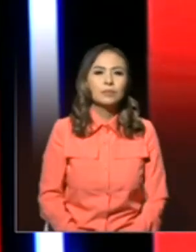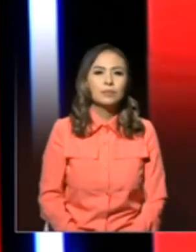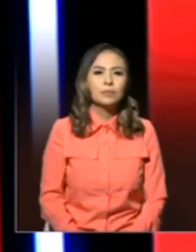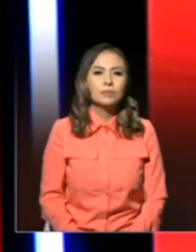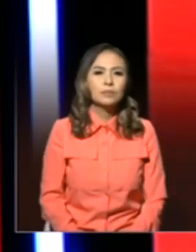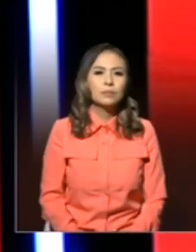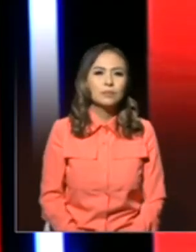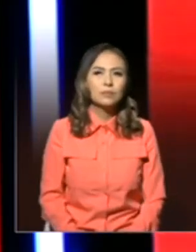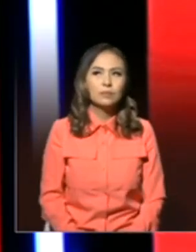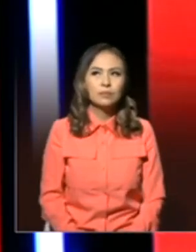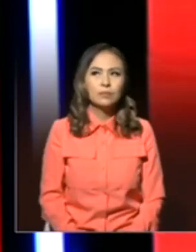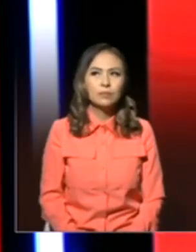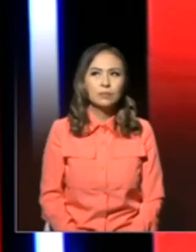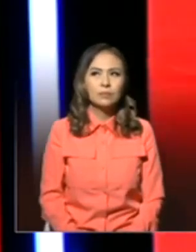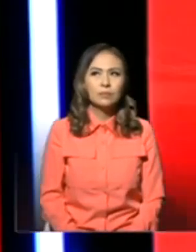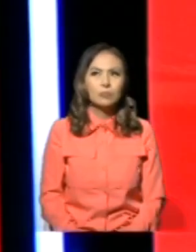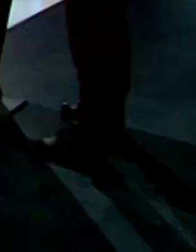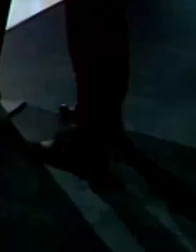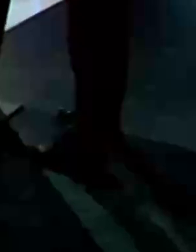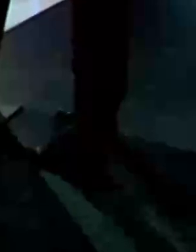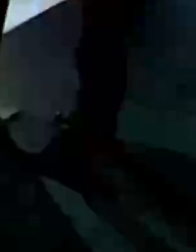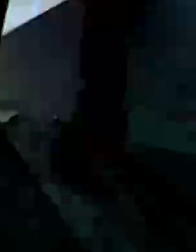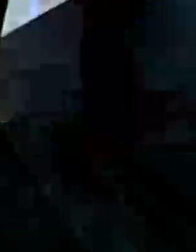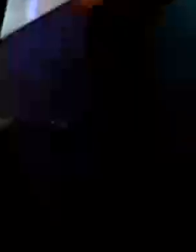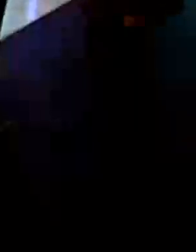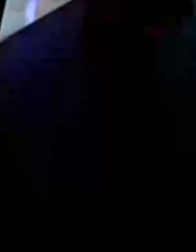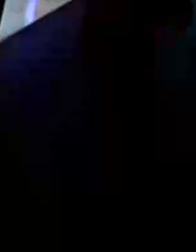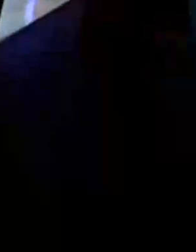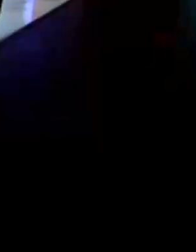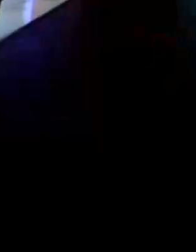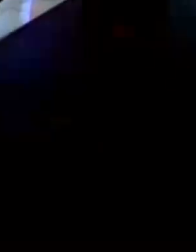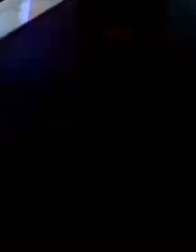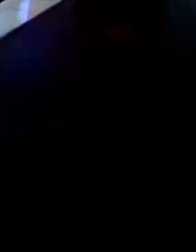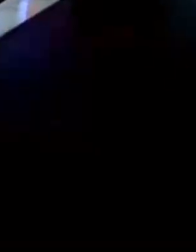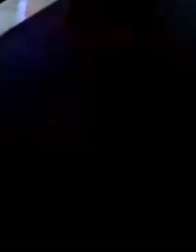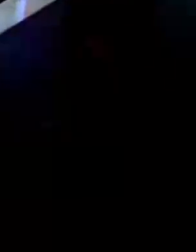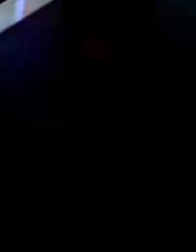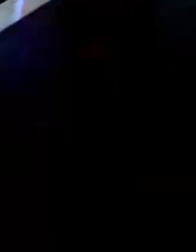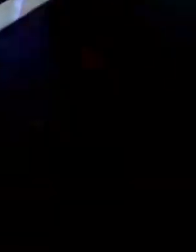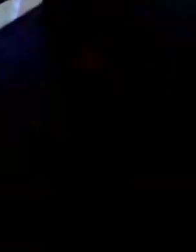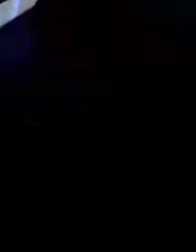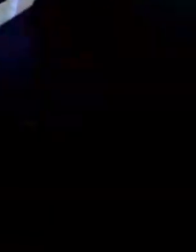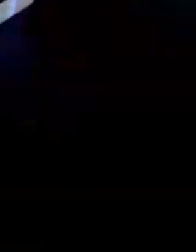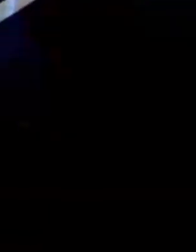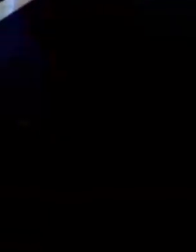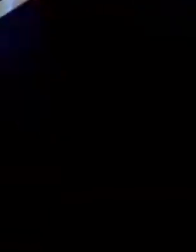ұстаған Ерқанат Көпжасар, көп жасайық. Сау болыңыздар.